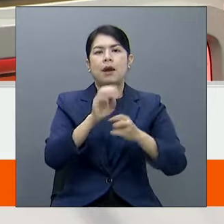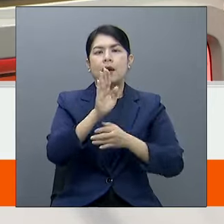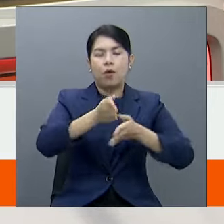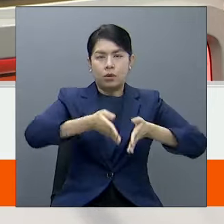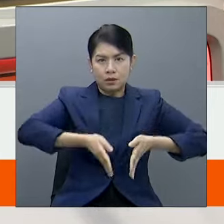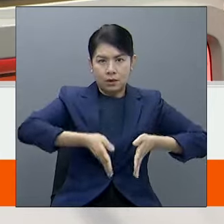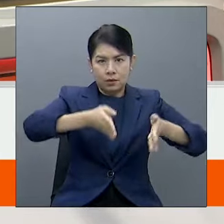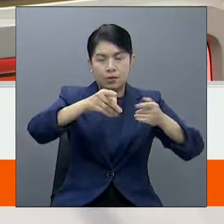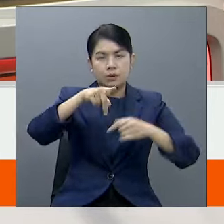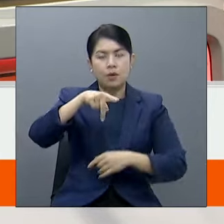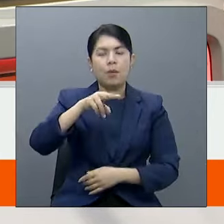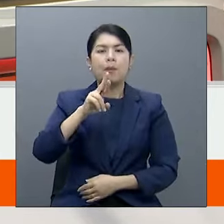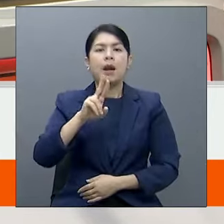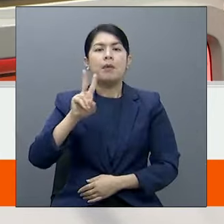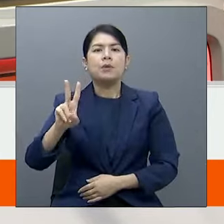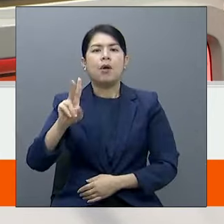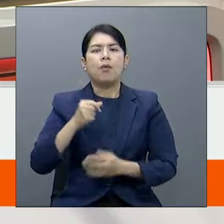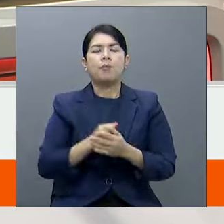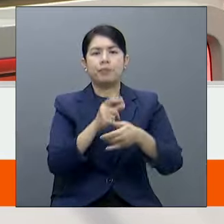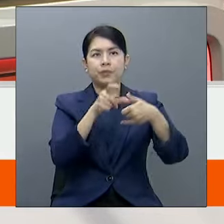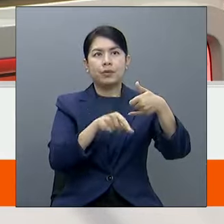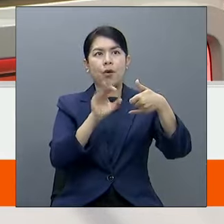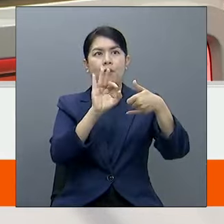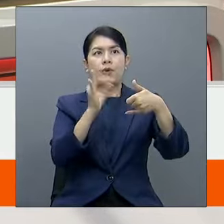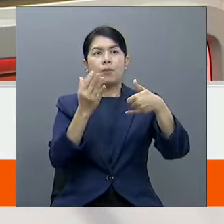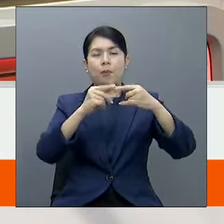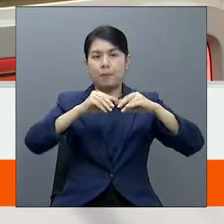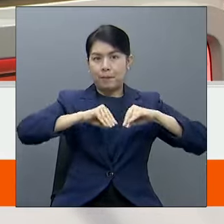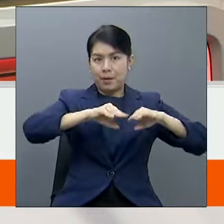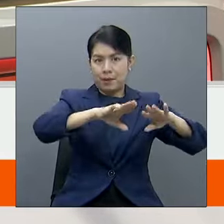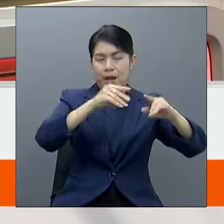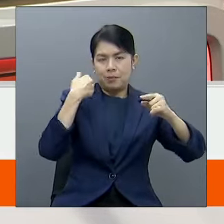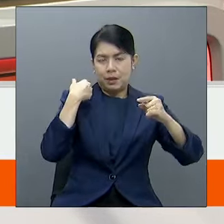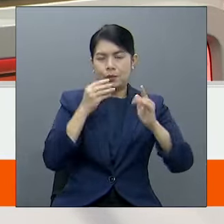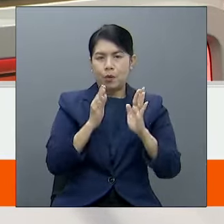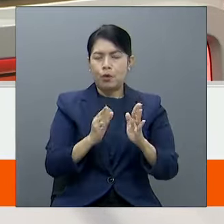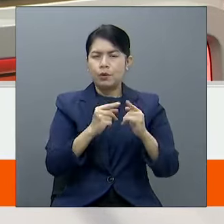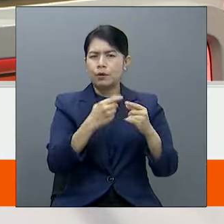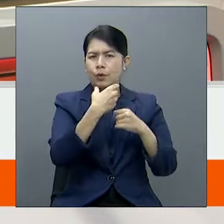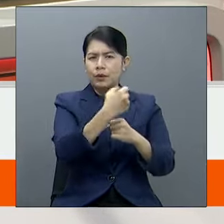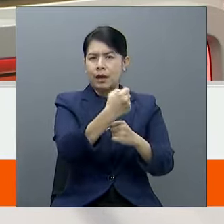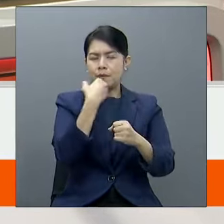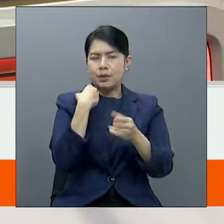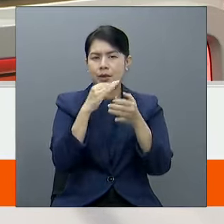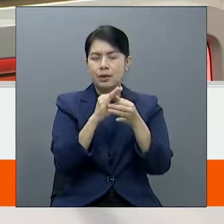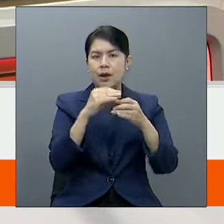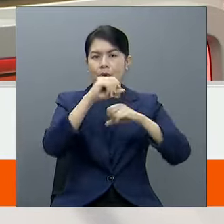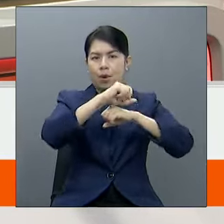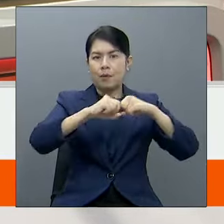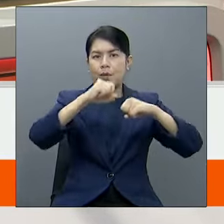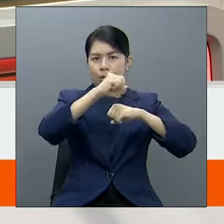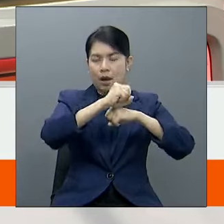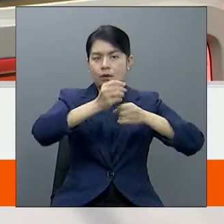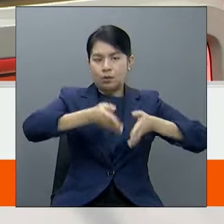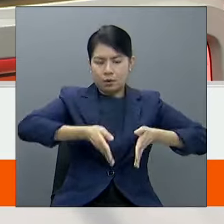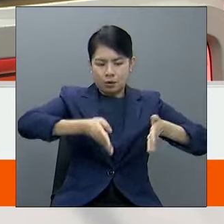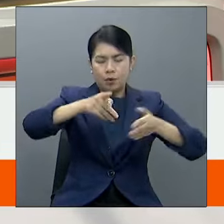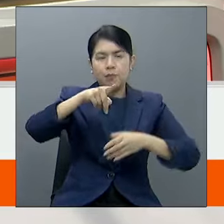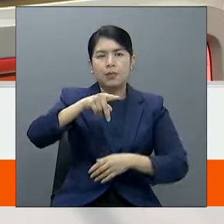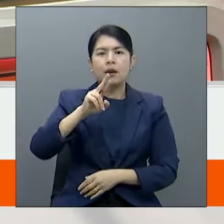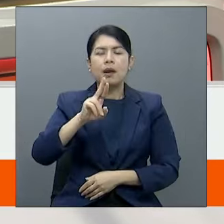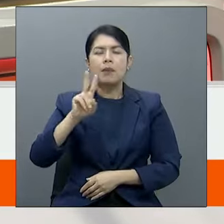าสสิกจริงๆค่ะอาจารย์โพสต์ Facebook ในช่วงไม่กี่วันที่ผ่านมาคนสนใจกันมากว่าการก่อสร้างถนนพระราม2เนี่ยมันล่าช้าเพราะว่า